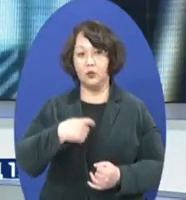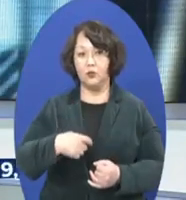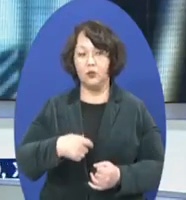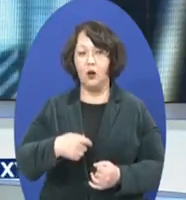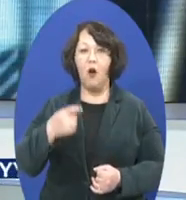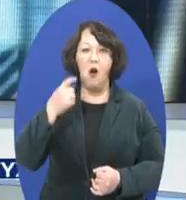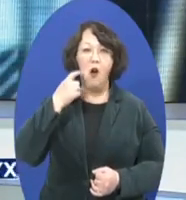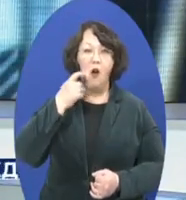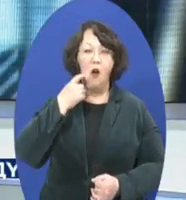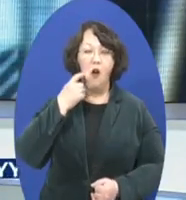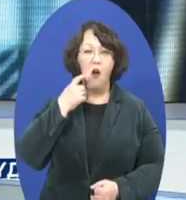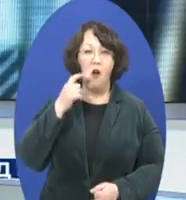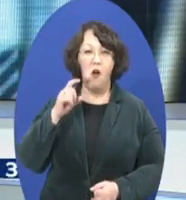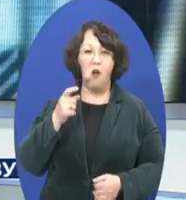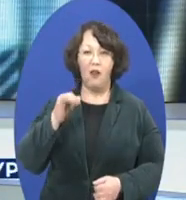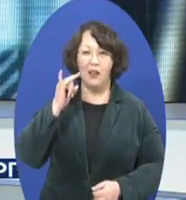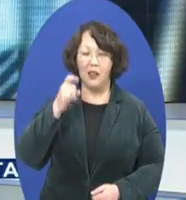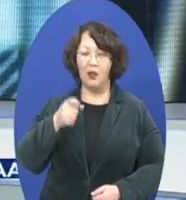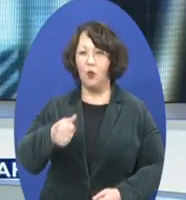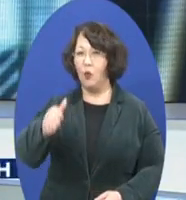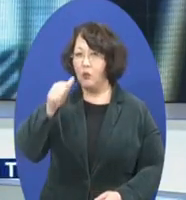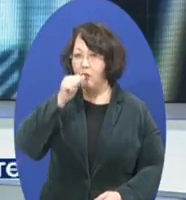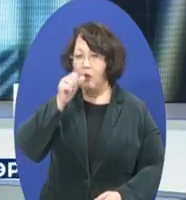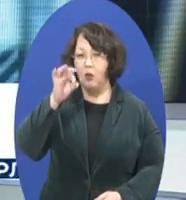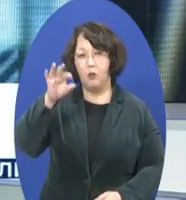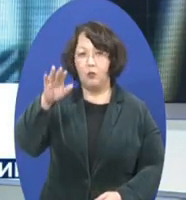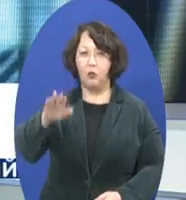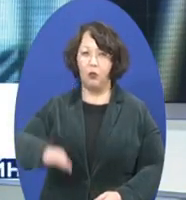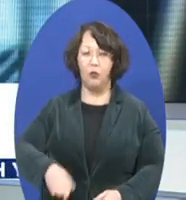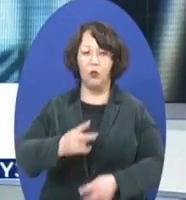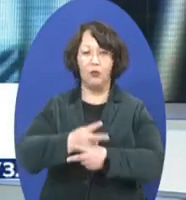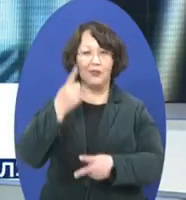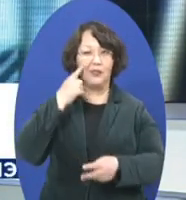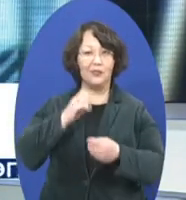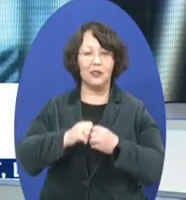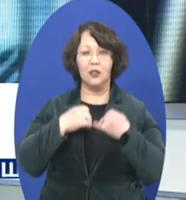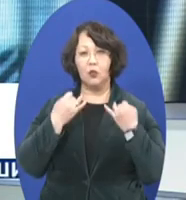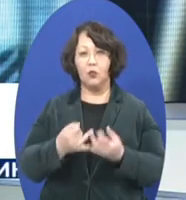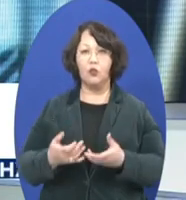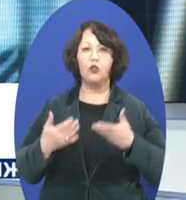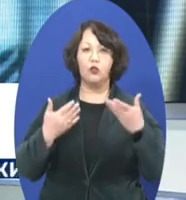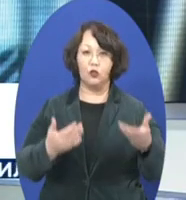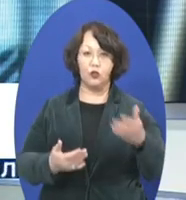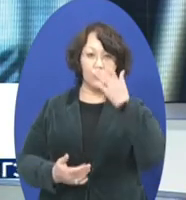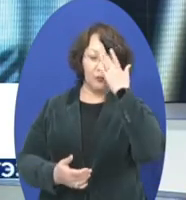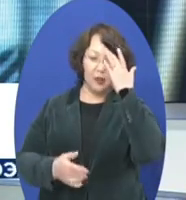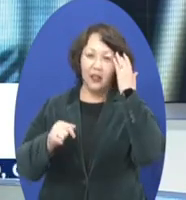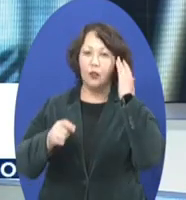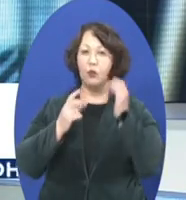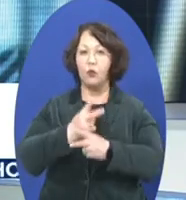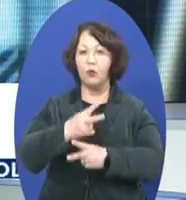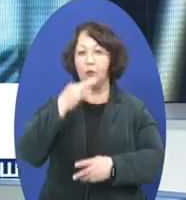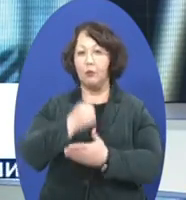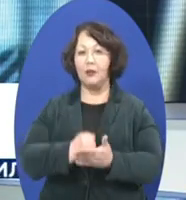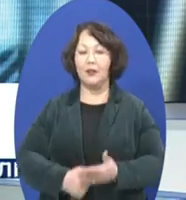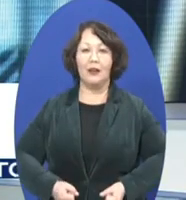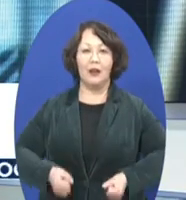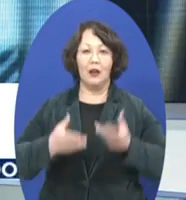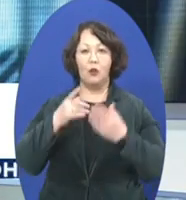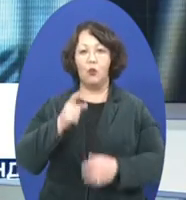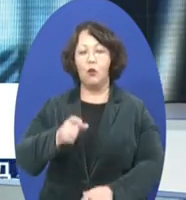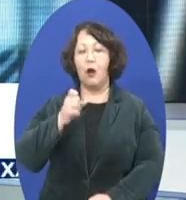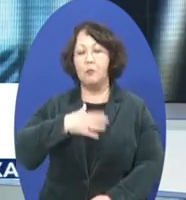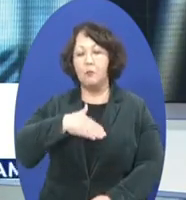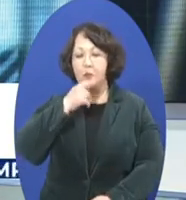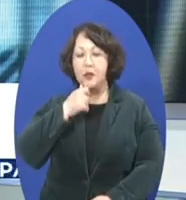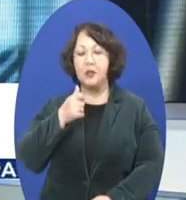Гүшүүн хэтэж ихрэлэг ундааны хэрэглээг бууруулах тухай хуулийн төслийг санаачлан боловсруулж улсын их хурлд өргөн мэдүүлээд байна. Тухайн хуулийг батлан гаргаснаар хүн